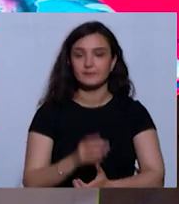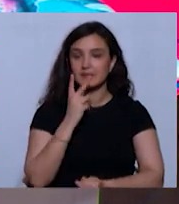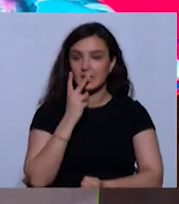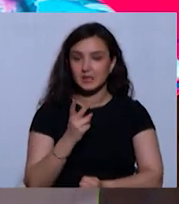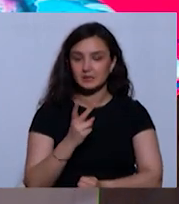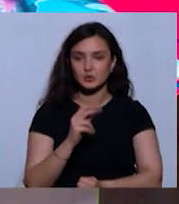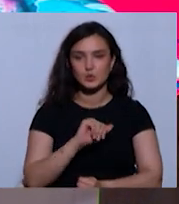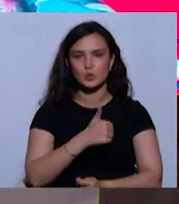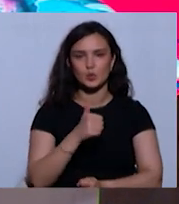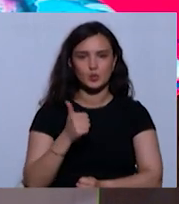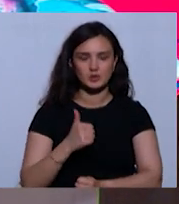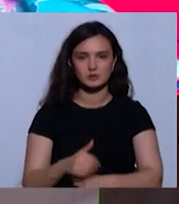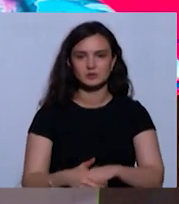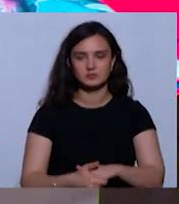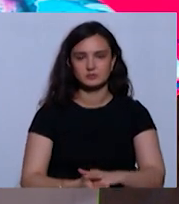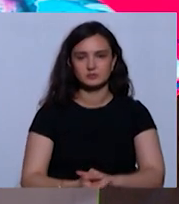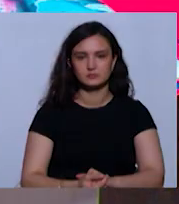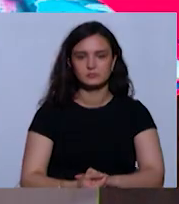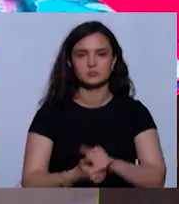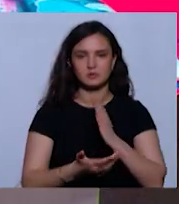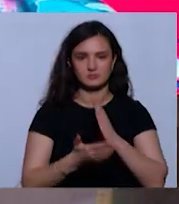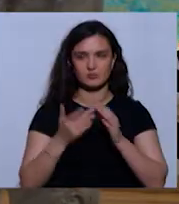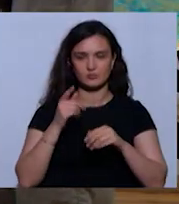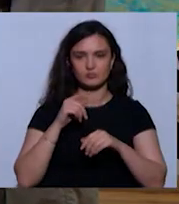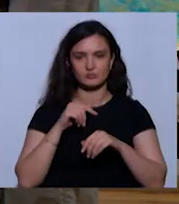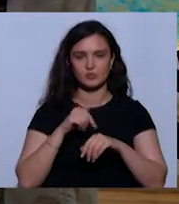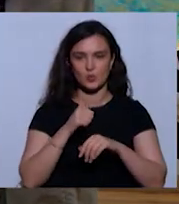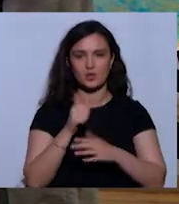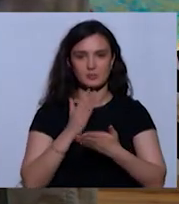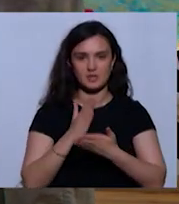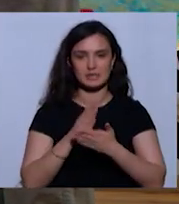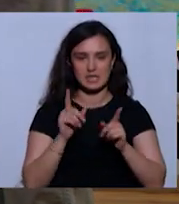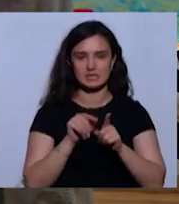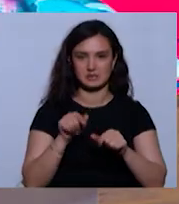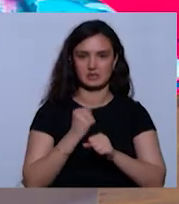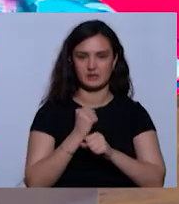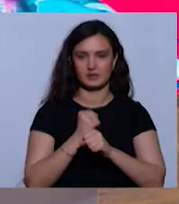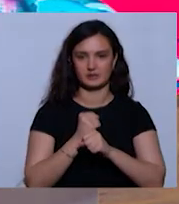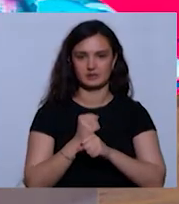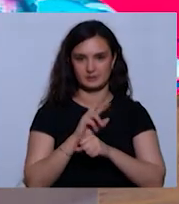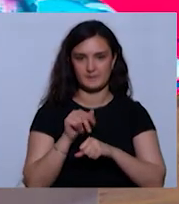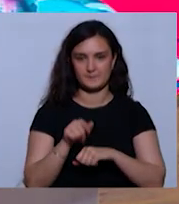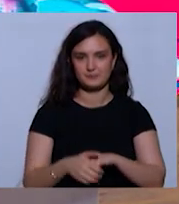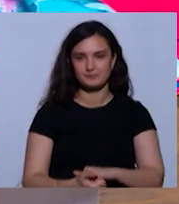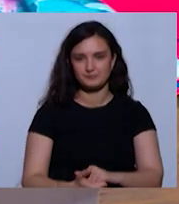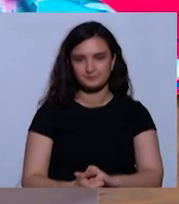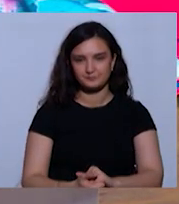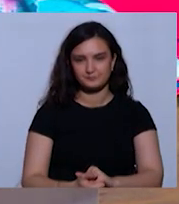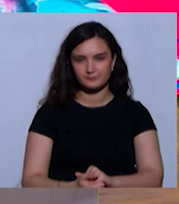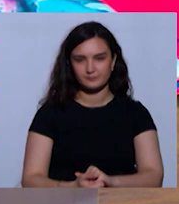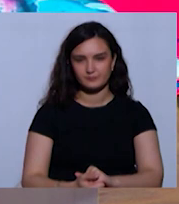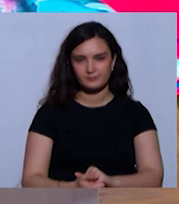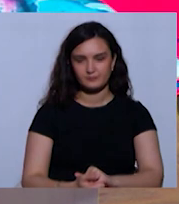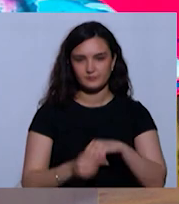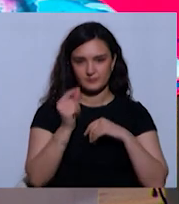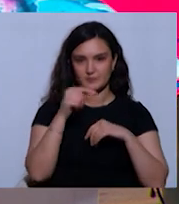ნახეთ, როგორი უნჩვევები აქვთ. აი, ესეთი გავაკეთეთ და მე